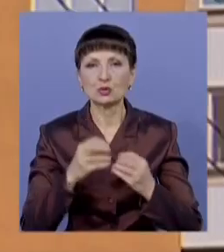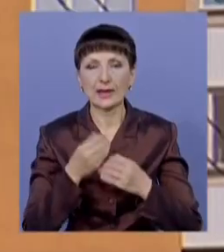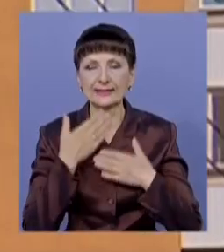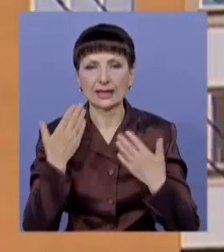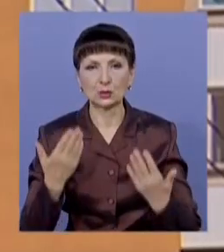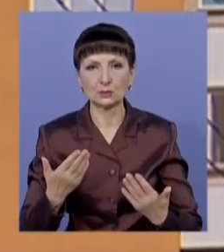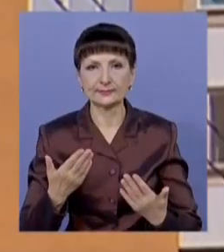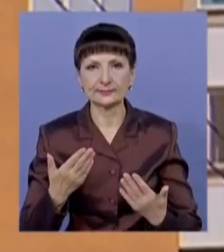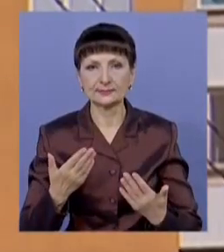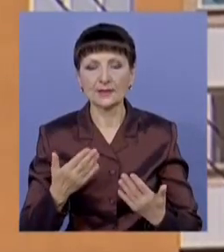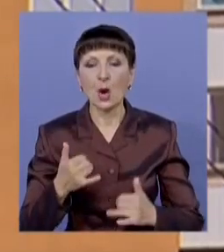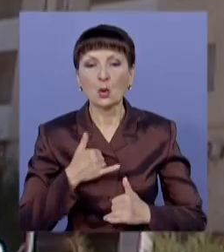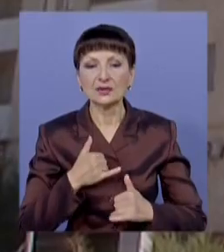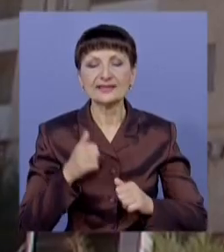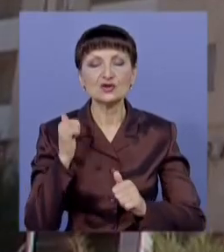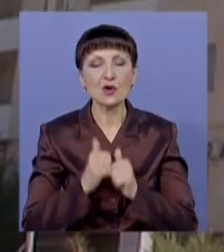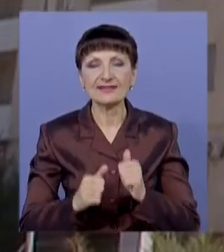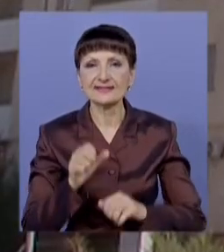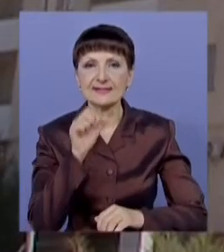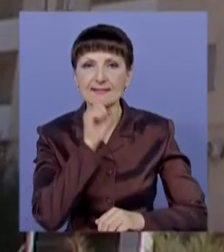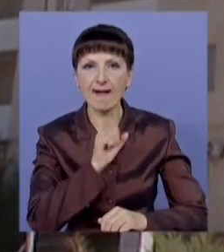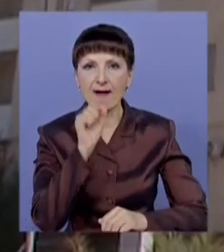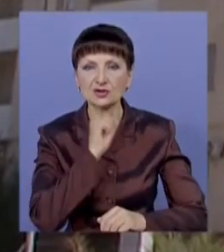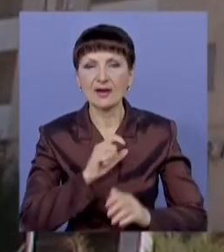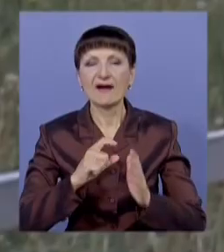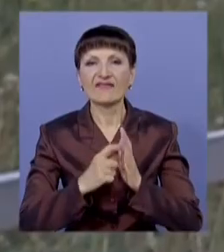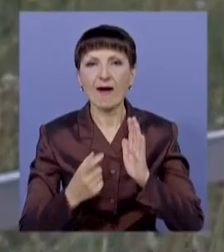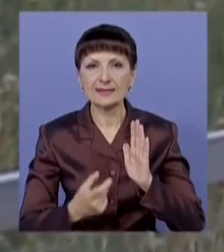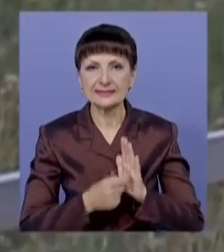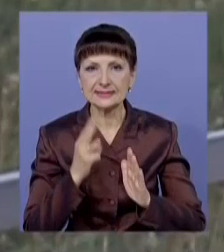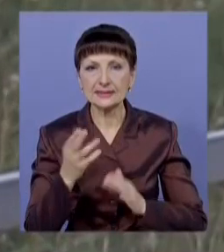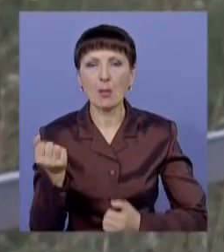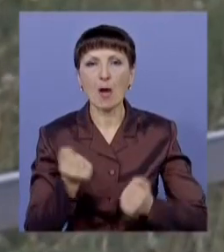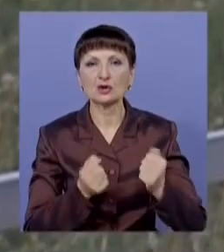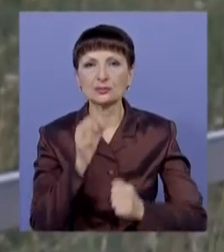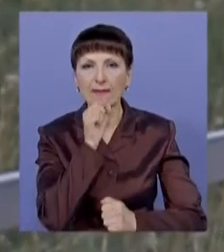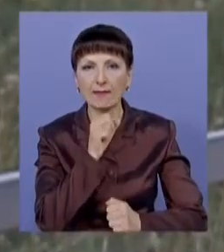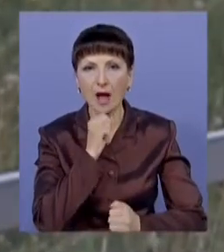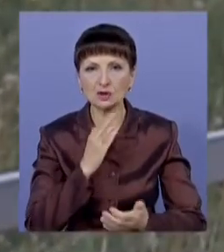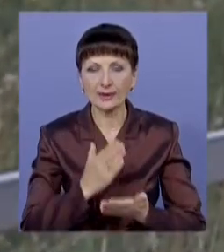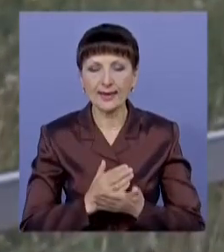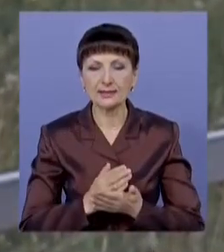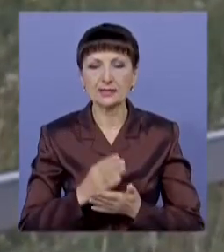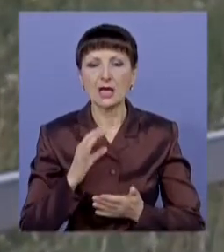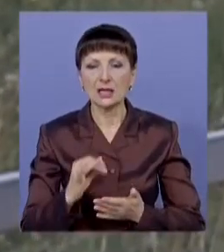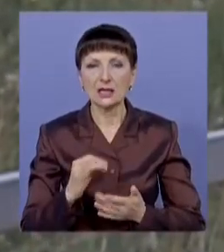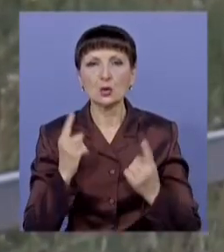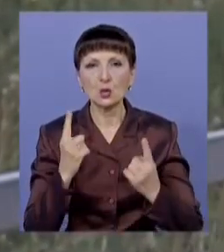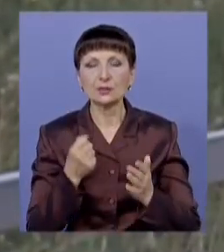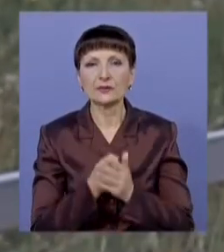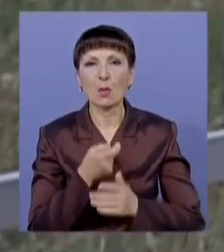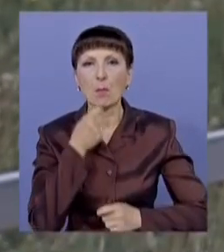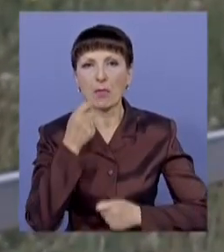безрезультатно. У нас случаются частые кражи, как квартирные кражи, автомобильные кражи там и... От крупного до